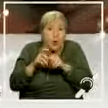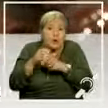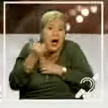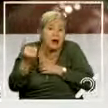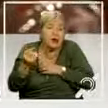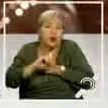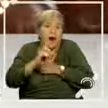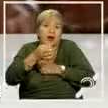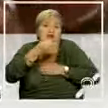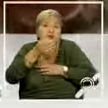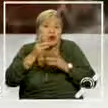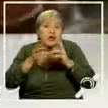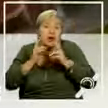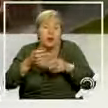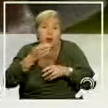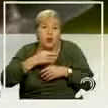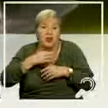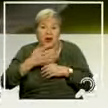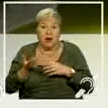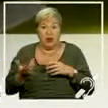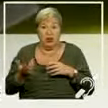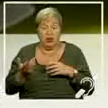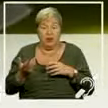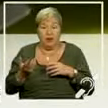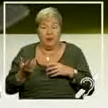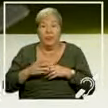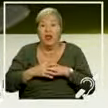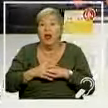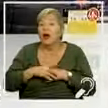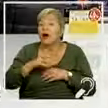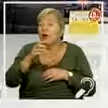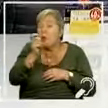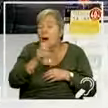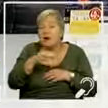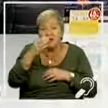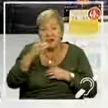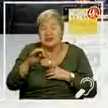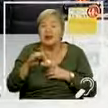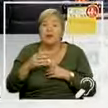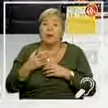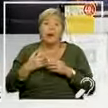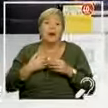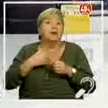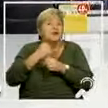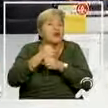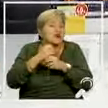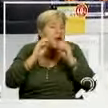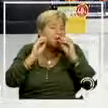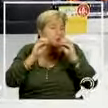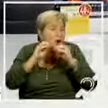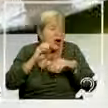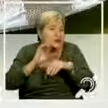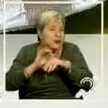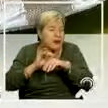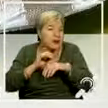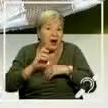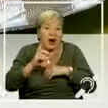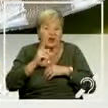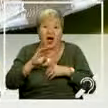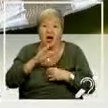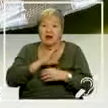tip de antibiotice. Dacă în ceea ce privește comunitatea, oamenii simpli, se poate lucra la o educație medicală, mai grav e acolo